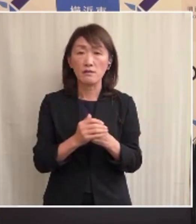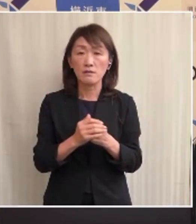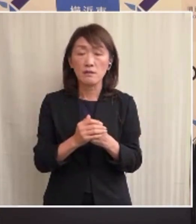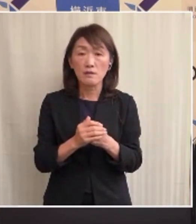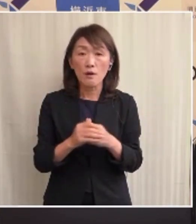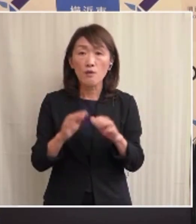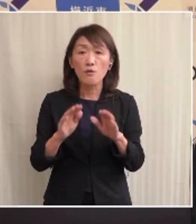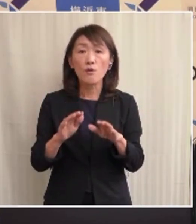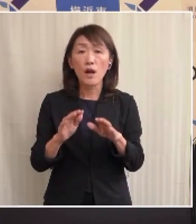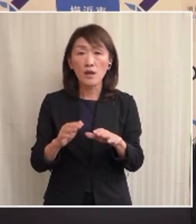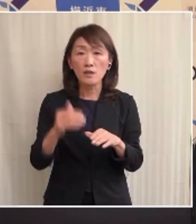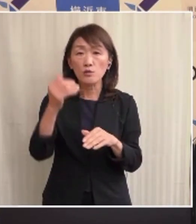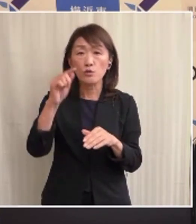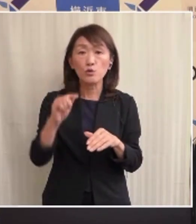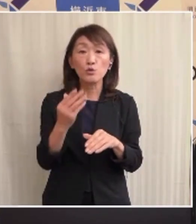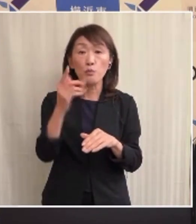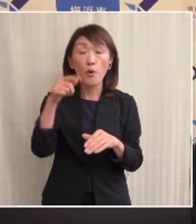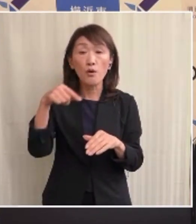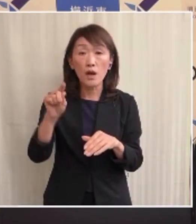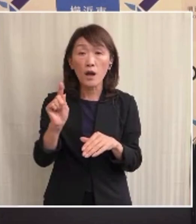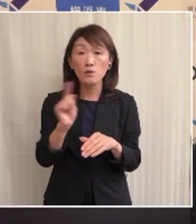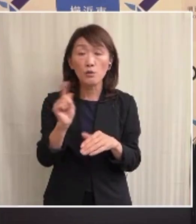クーポンどれぐらい使われたかっていうのは